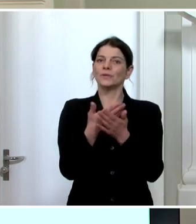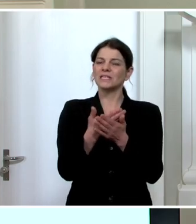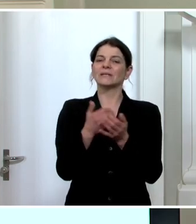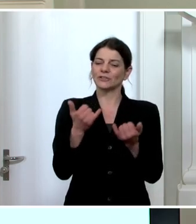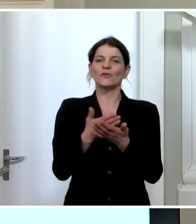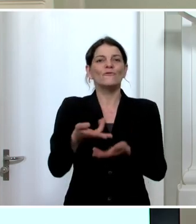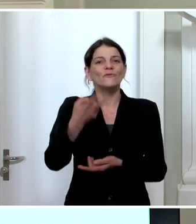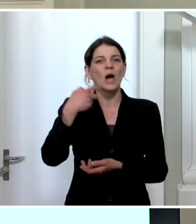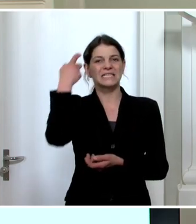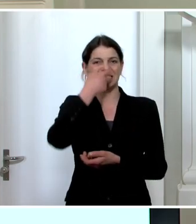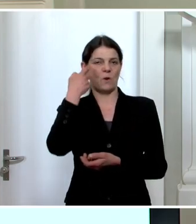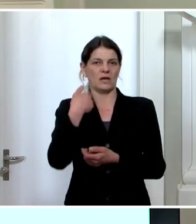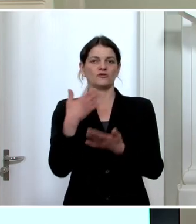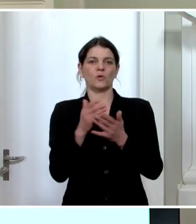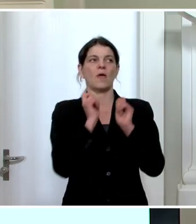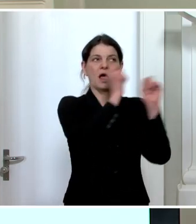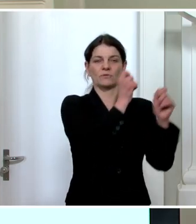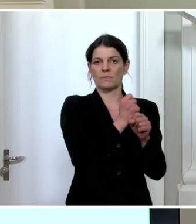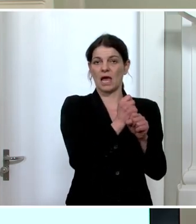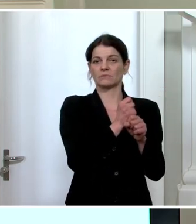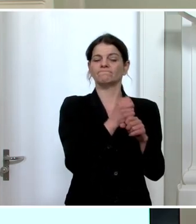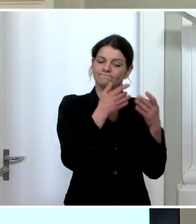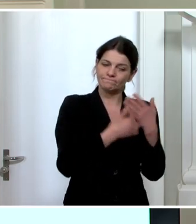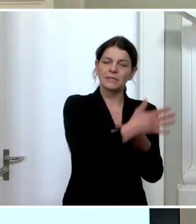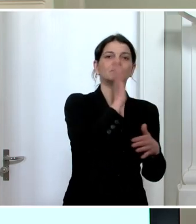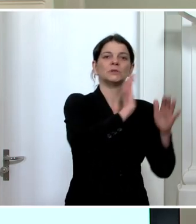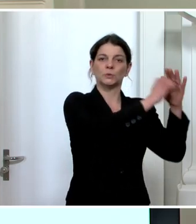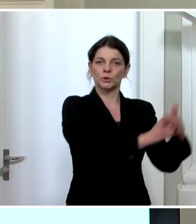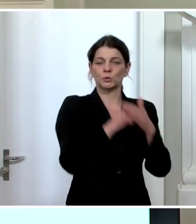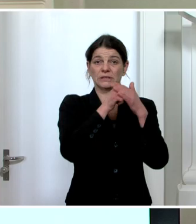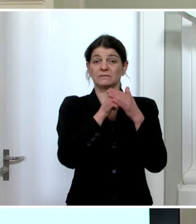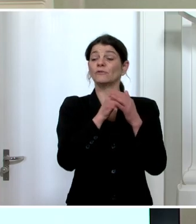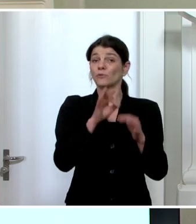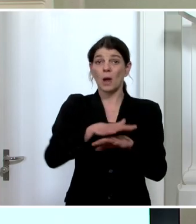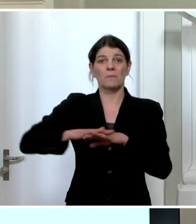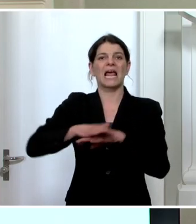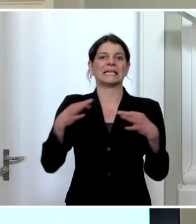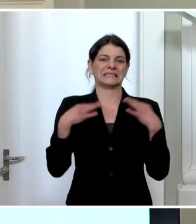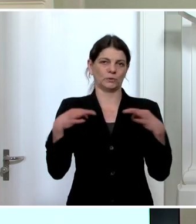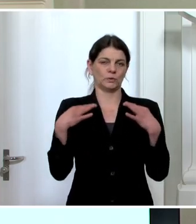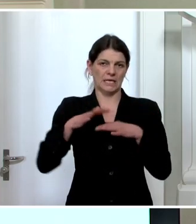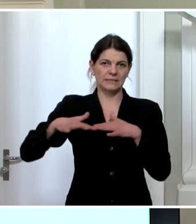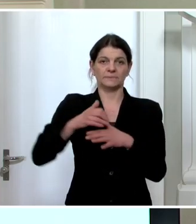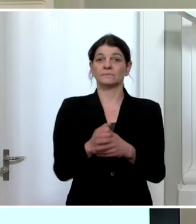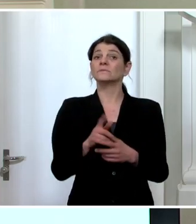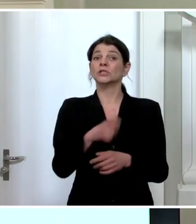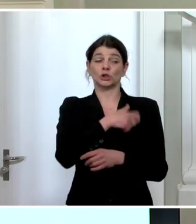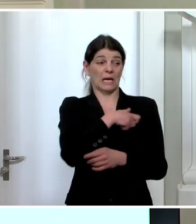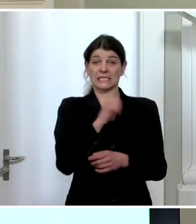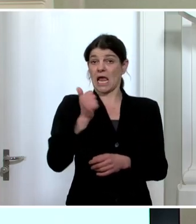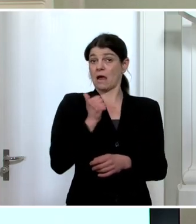vorsorglich angesucht um Unterstützung im Bereich des Gesundheitswesens. Die Schweizer Armee verfügt